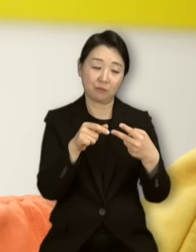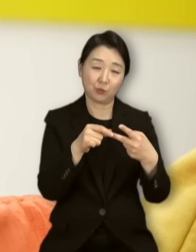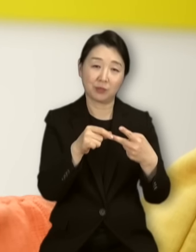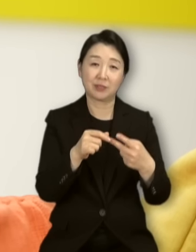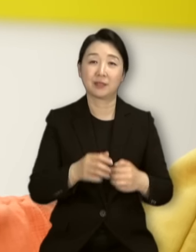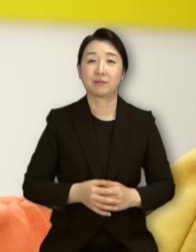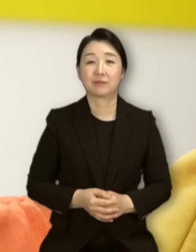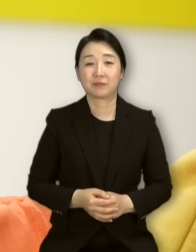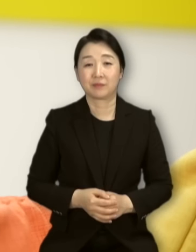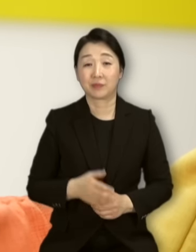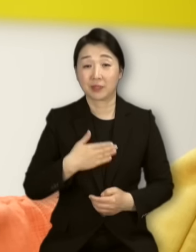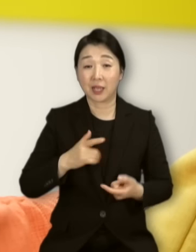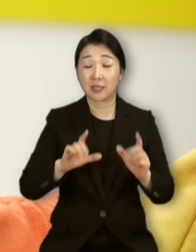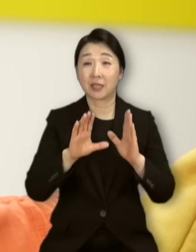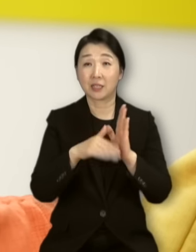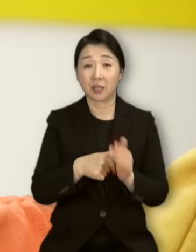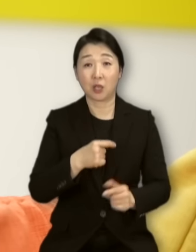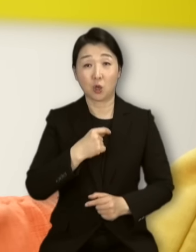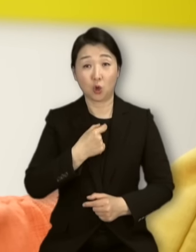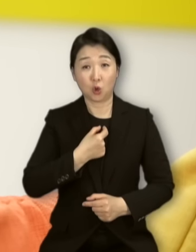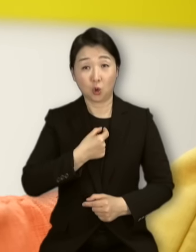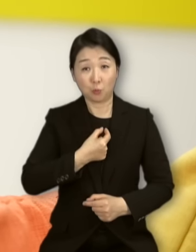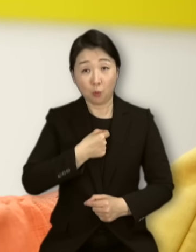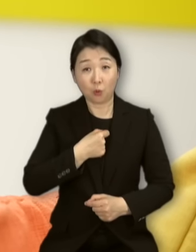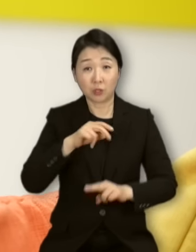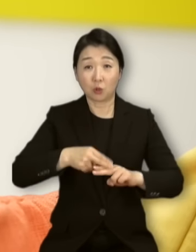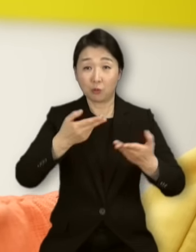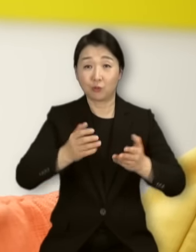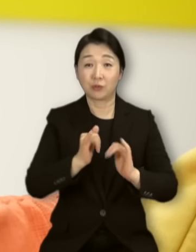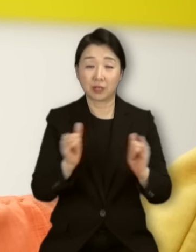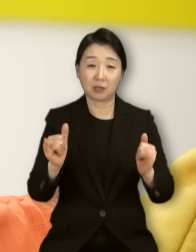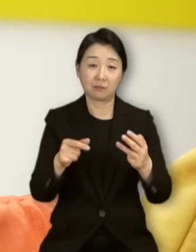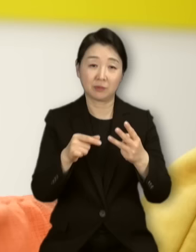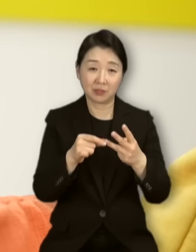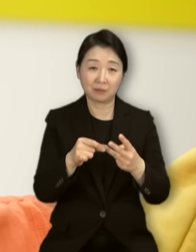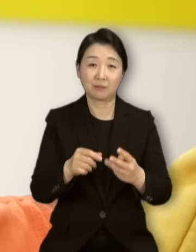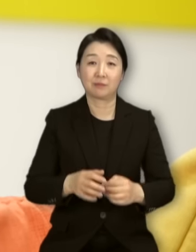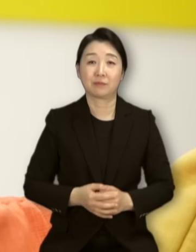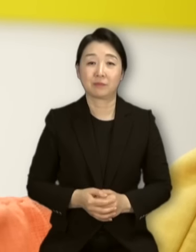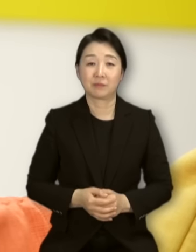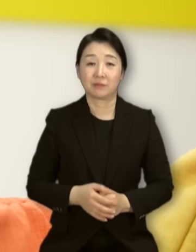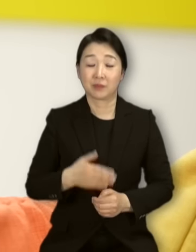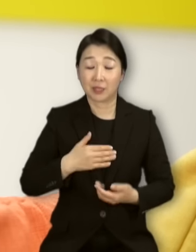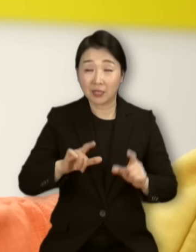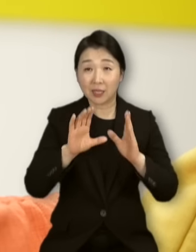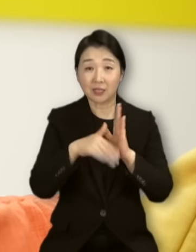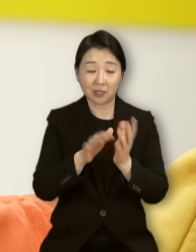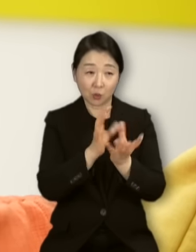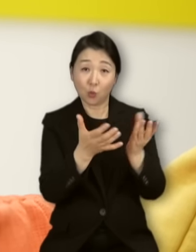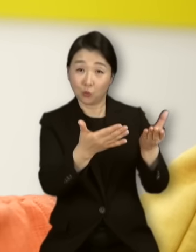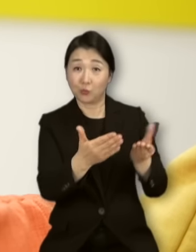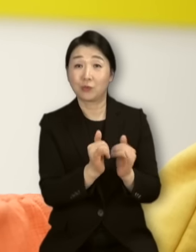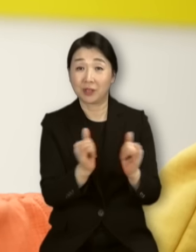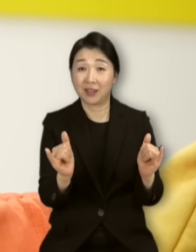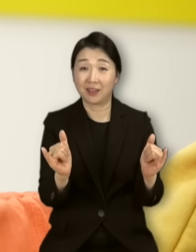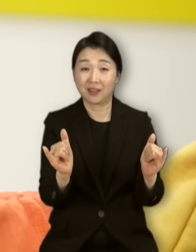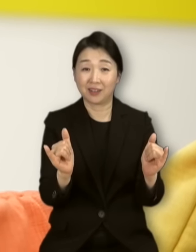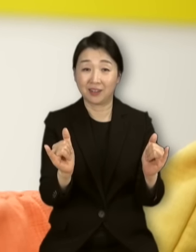번째를 두 번째는 제 생일에 목거리를 선물해 주는 사람 어 그리고 세 번째는 또 재 생일에